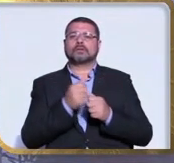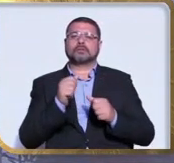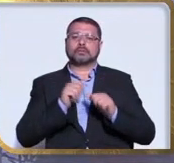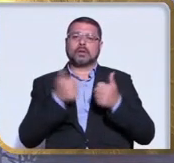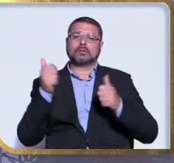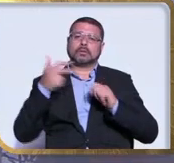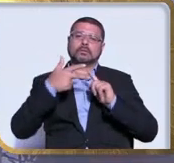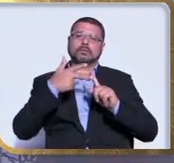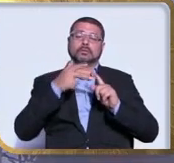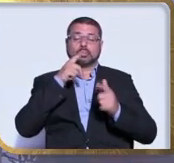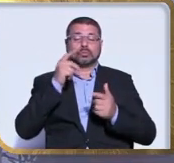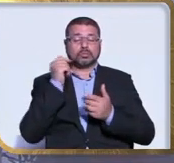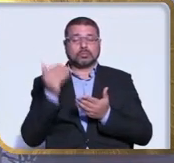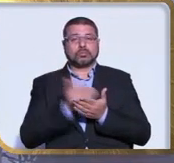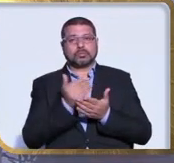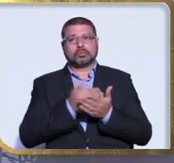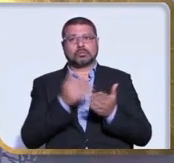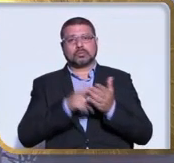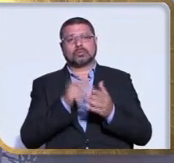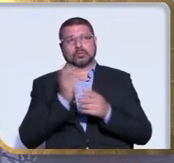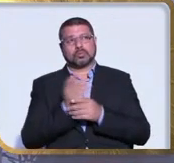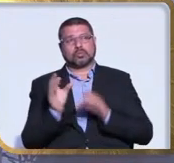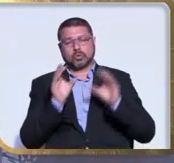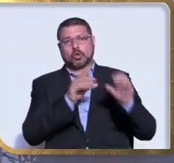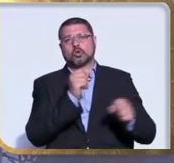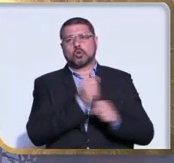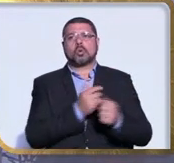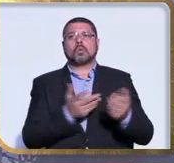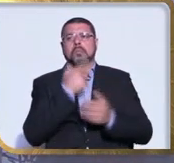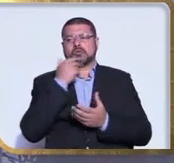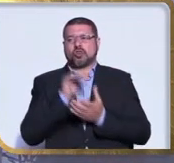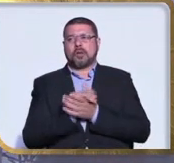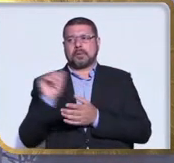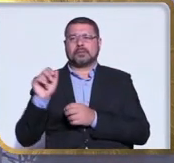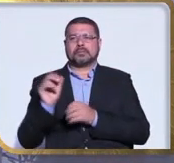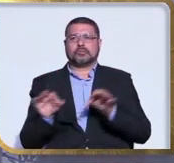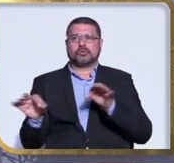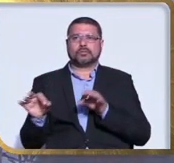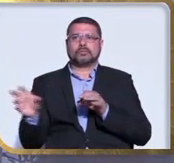الثالثة. كانت بتحوش مبلغ، اديته المبلغ ده وقالت له ده بتاع واحدة صاحبتي،